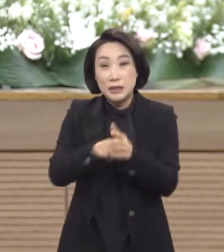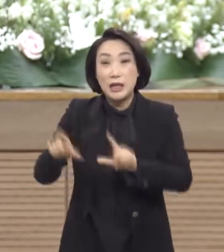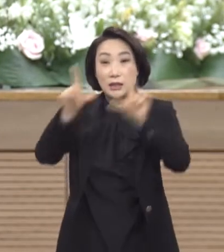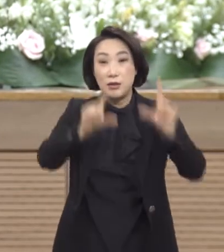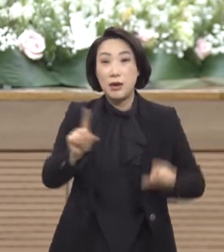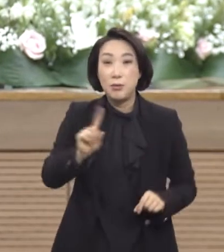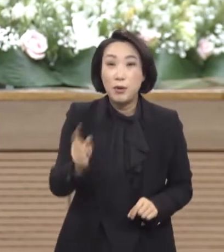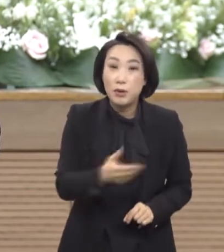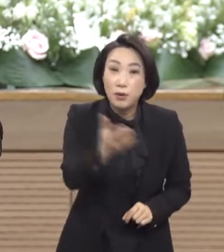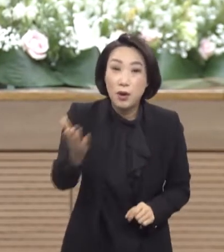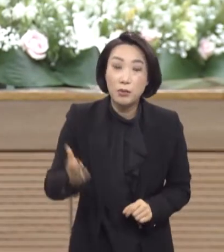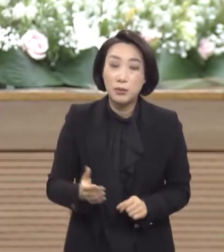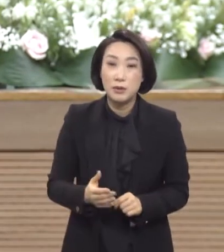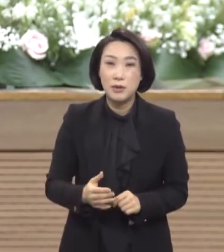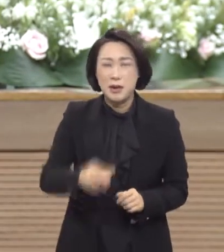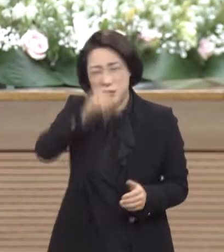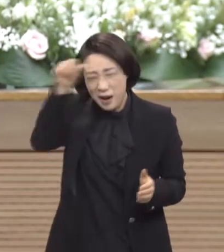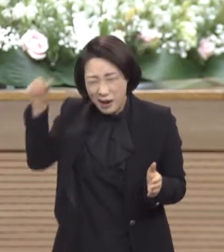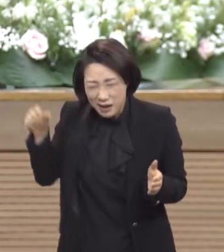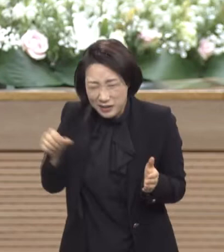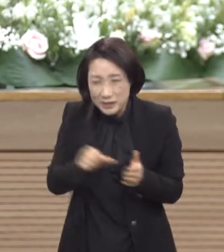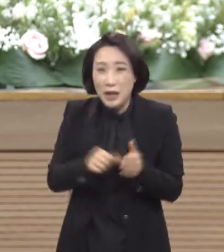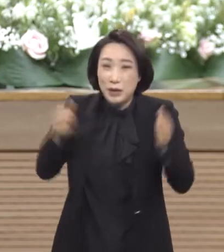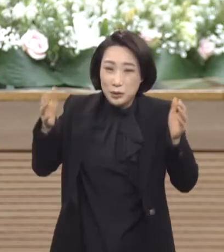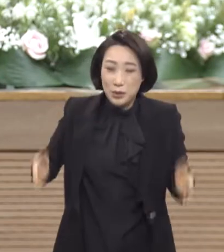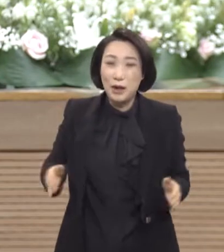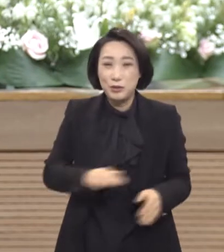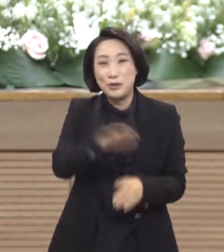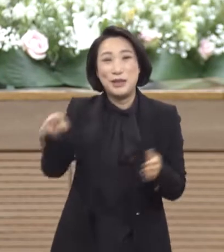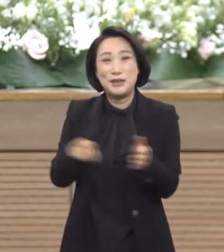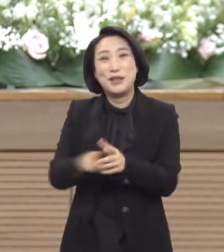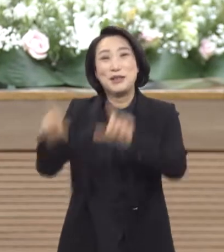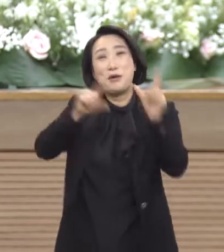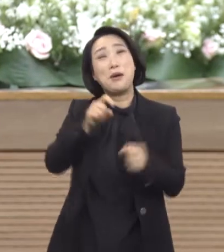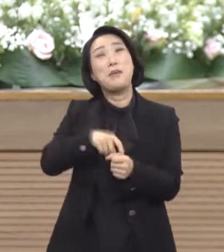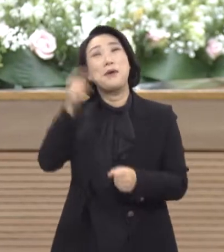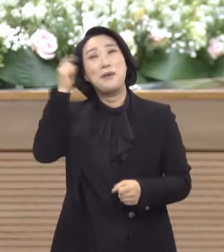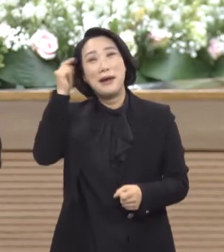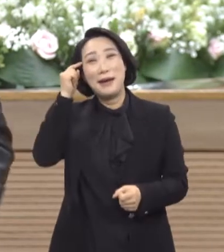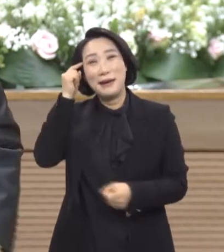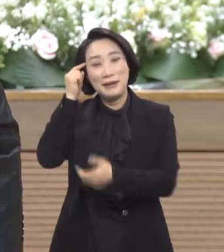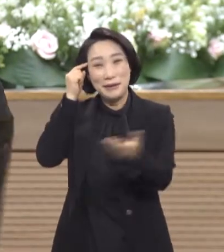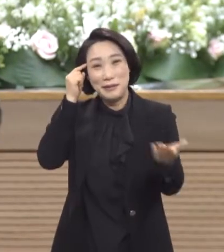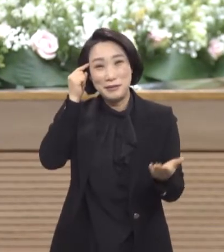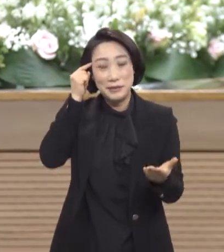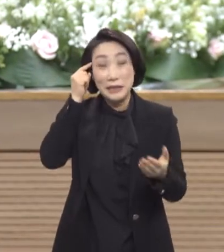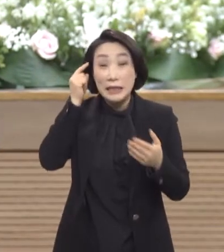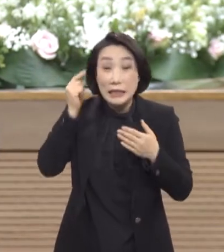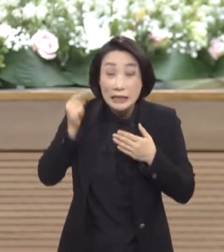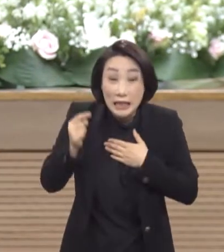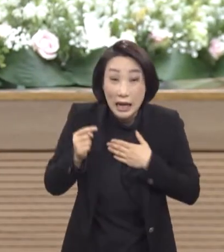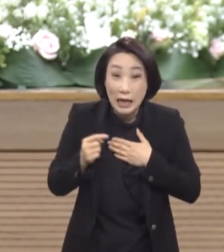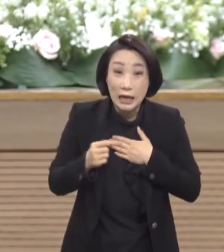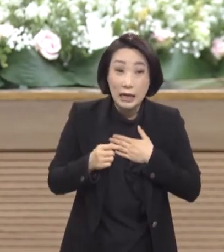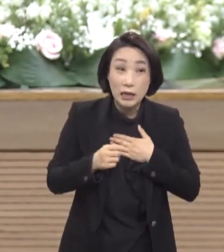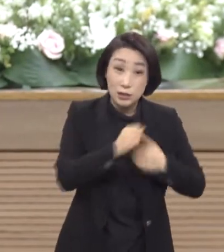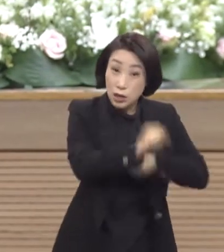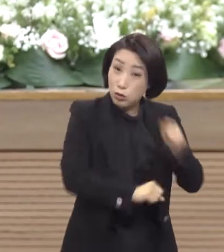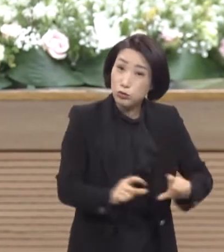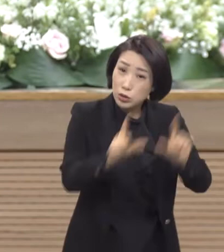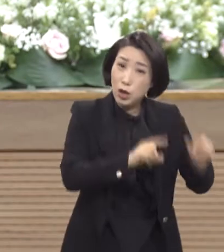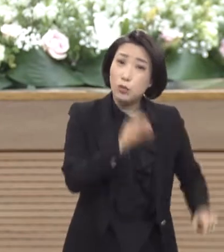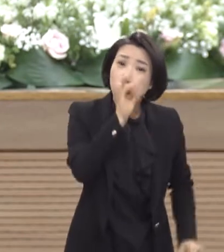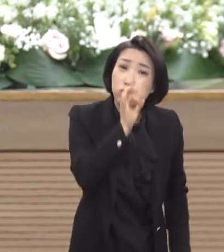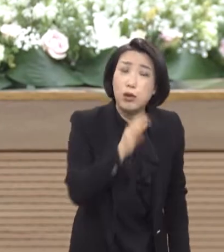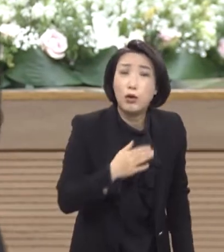신앙생활은 평생 신앙생활을 왜 하느냐? 왜 하느냐? 우리 이무이로 살 수